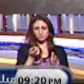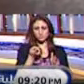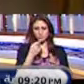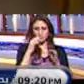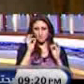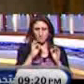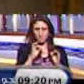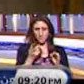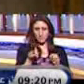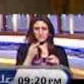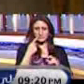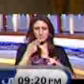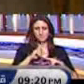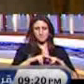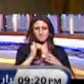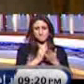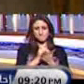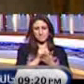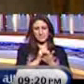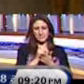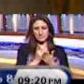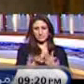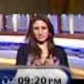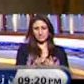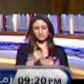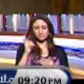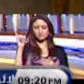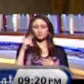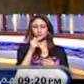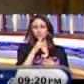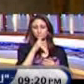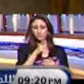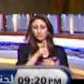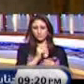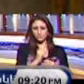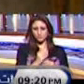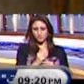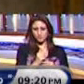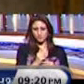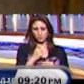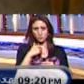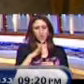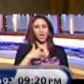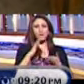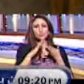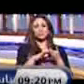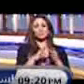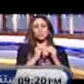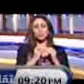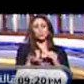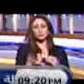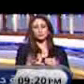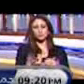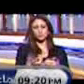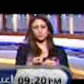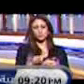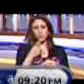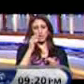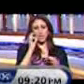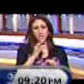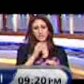قرار المحافظ السابق حصلنا على طيب أنا أستاذ حاتم أنا بس عايز أعرف إيه المطلوب يا فندم؟ المطلوب المبنى